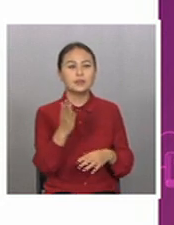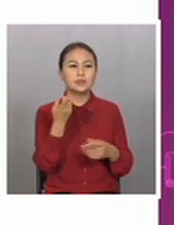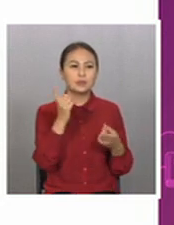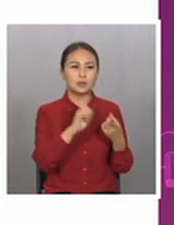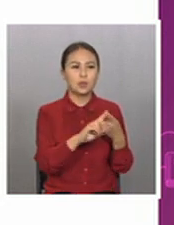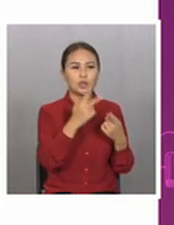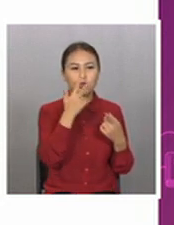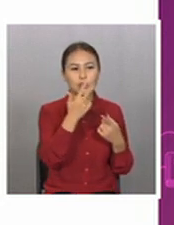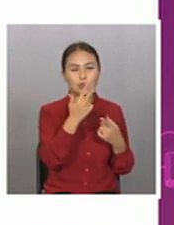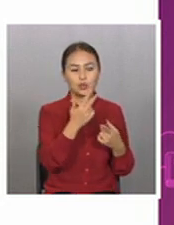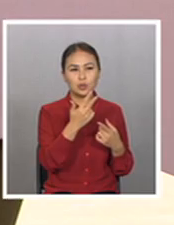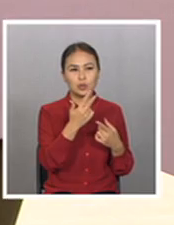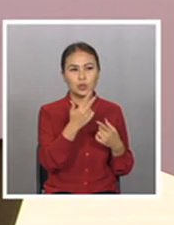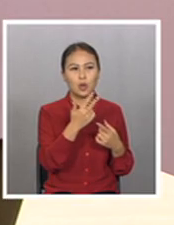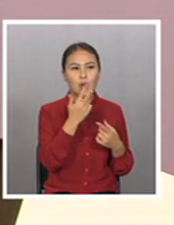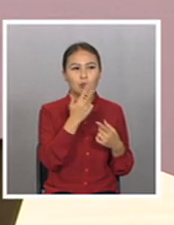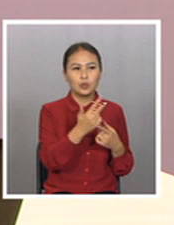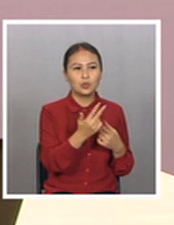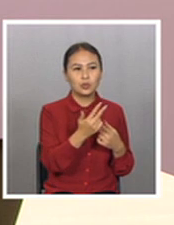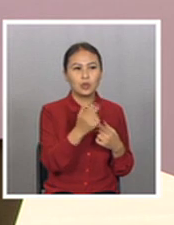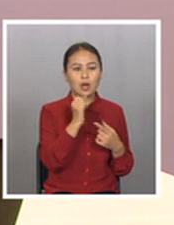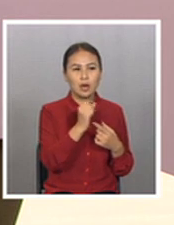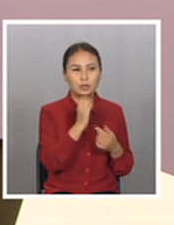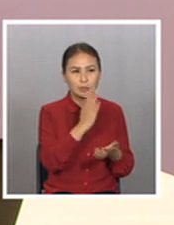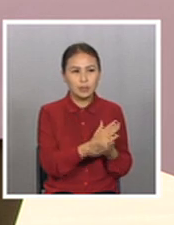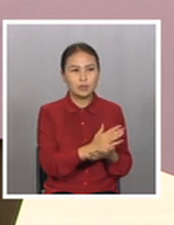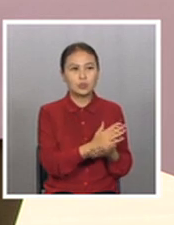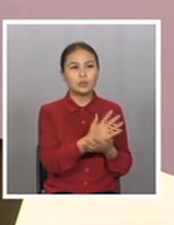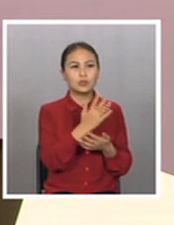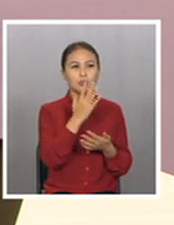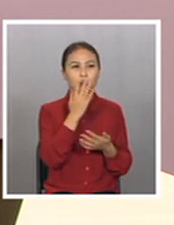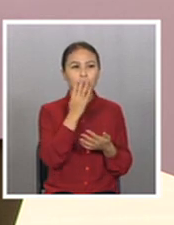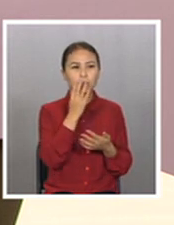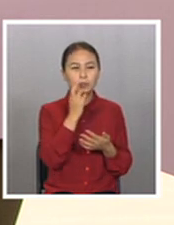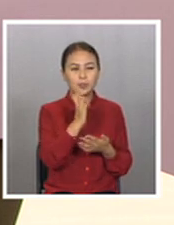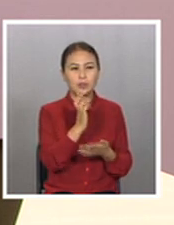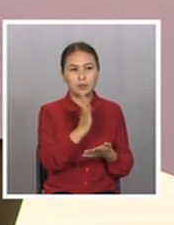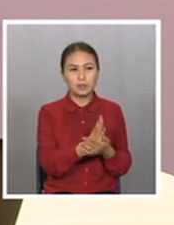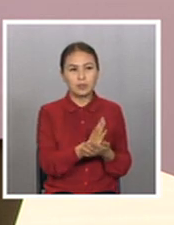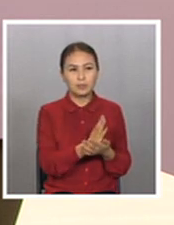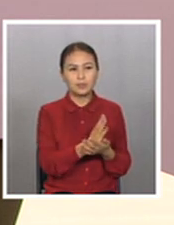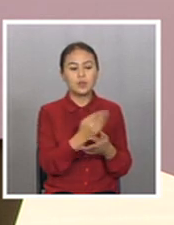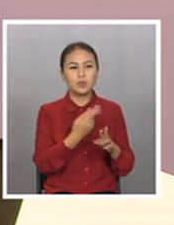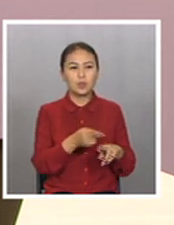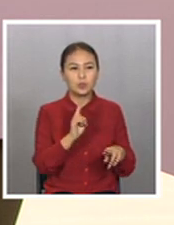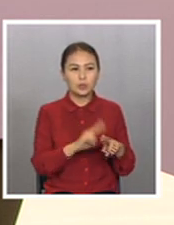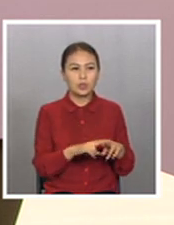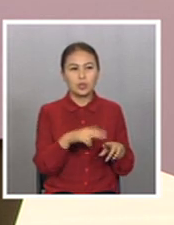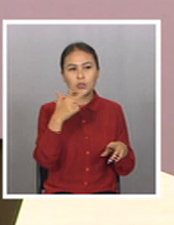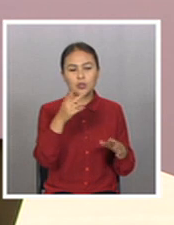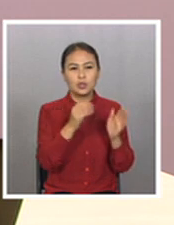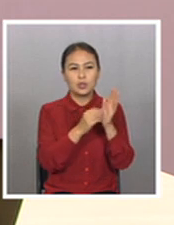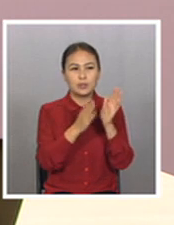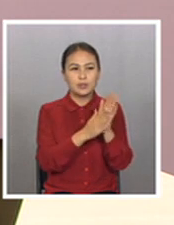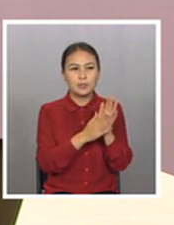үш цифры. Үш цифры А жиынында бар, және В жиынында бар. Сондықтан да үш цифрын